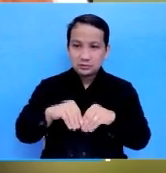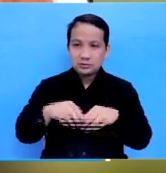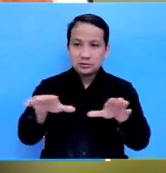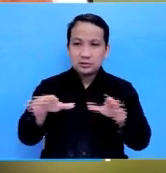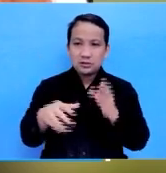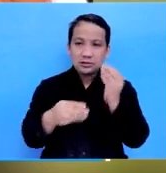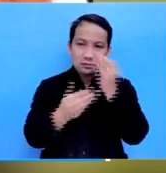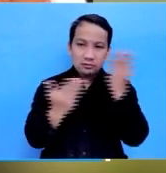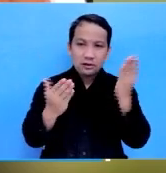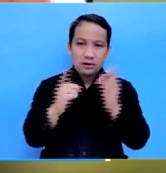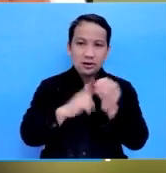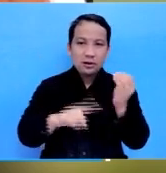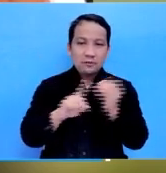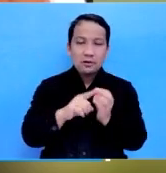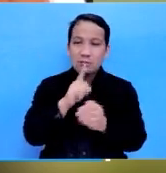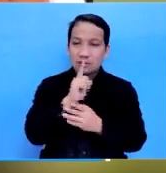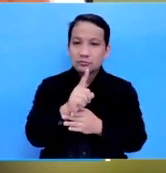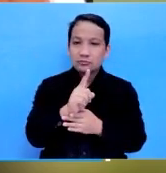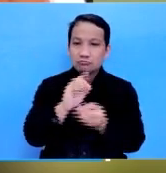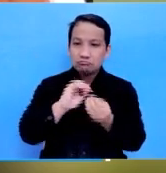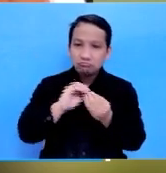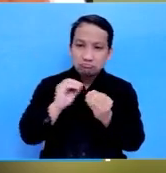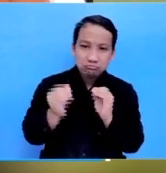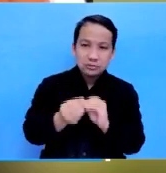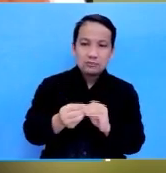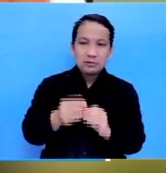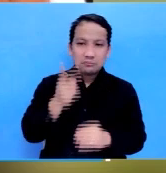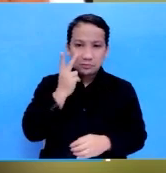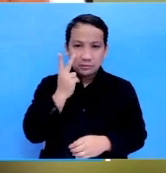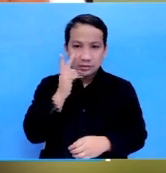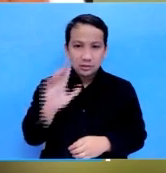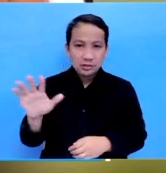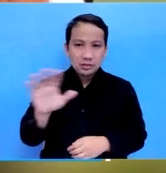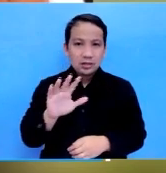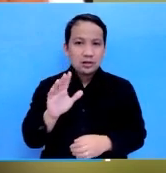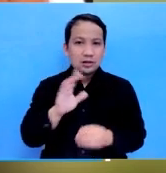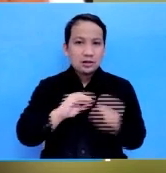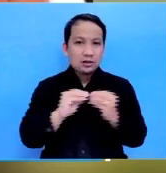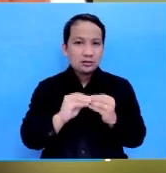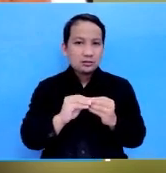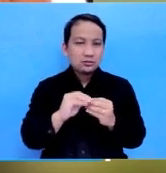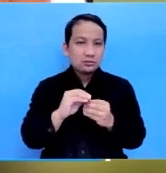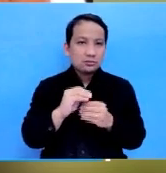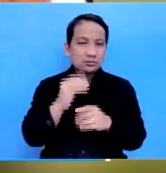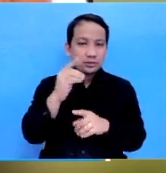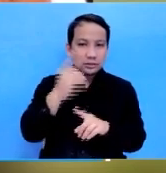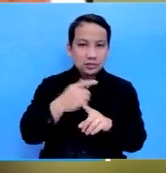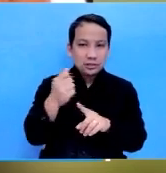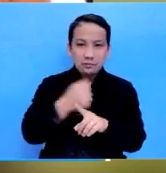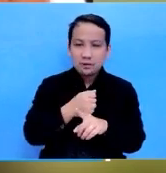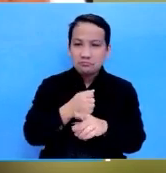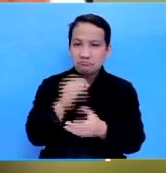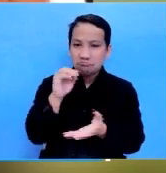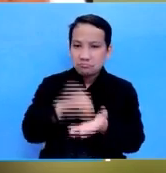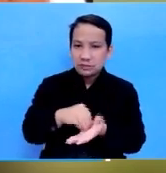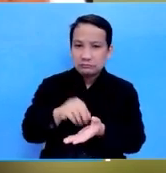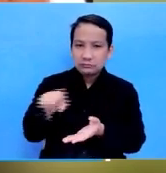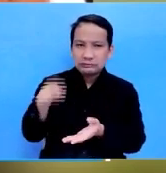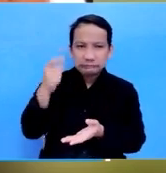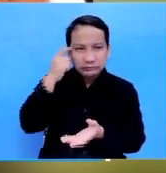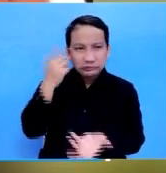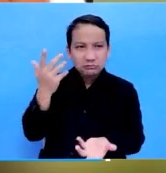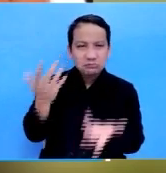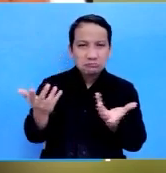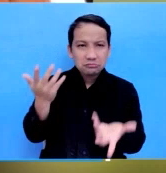natin dun sa mga actual numbers and yung nakikita lang po natin dun sa daily data natin? At sa pagtataya nyo po ba, posible pa